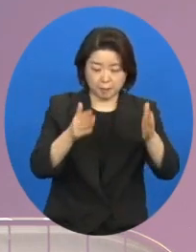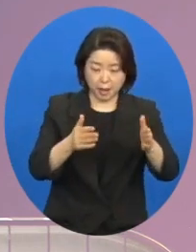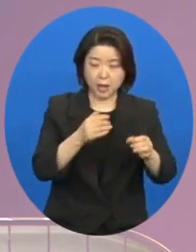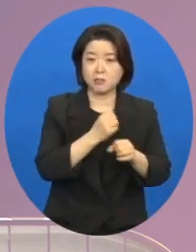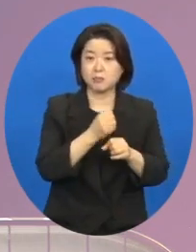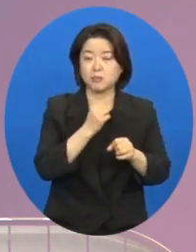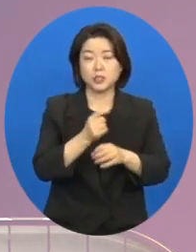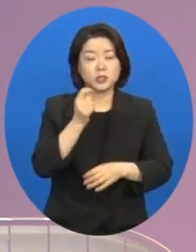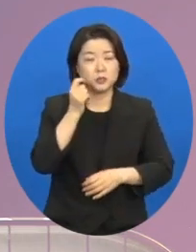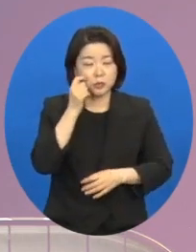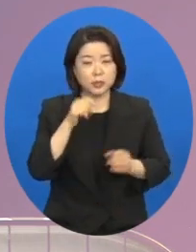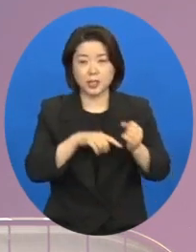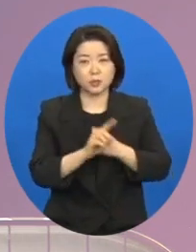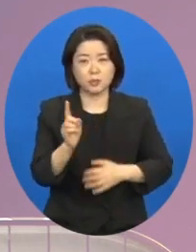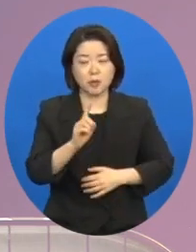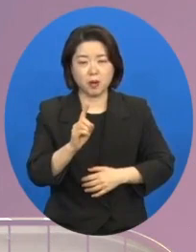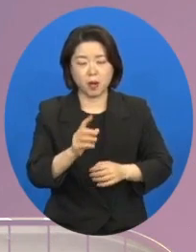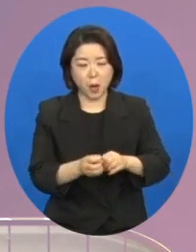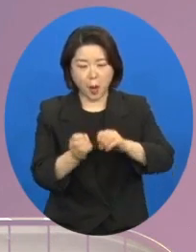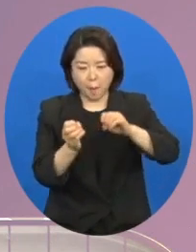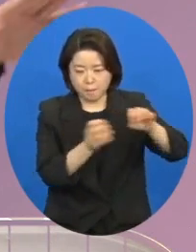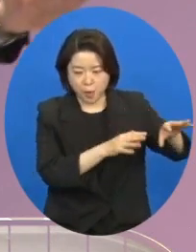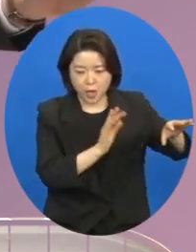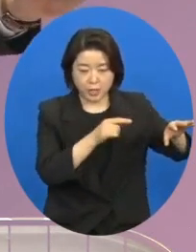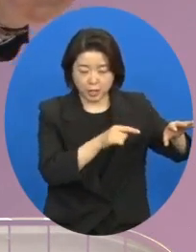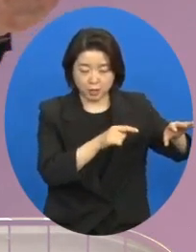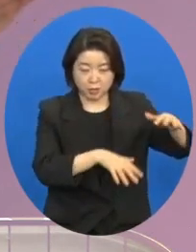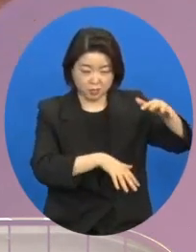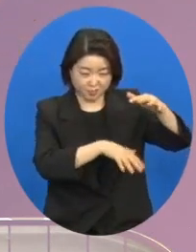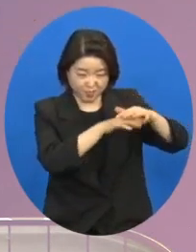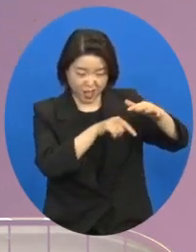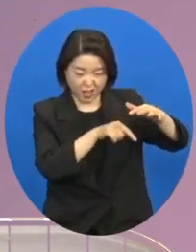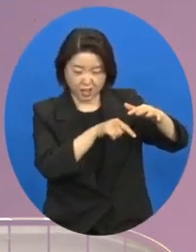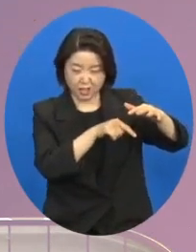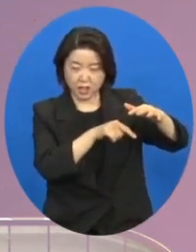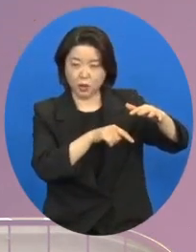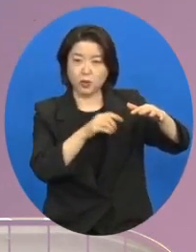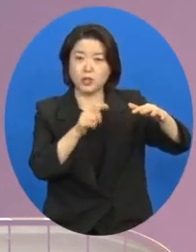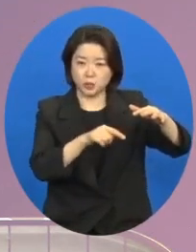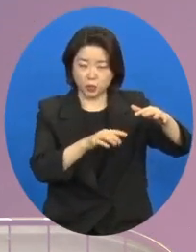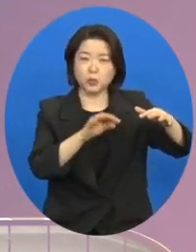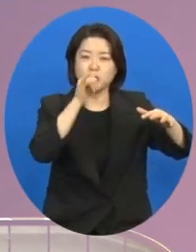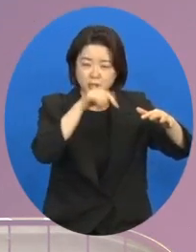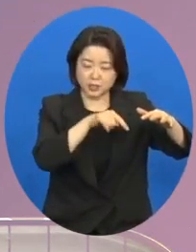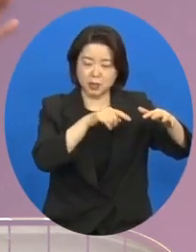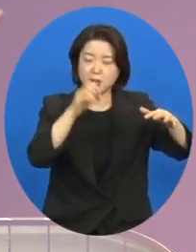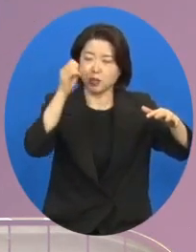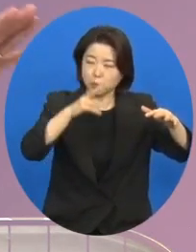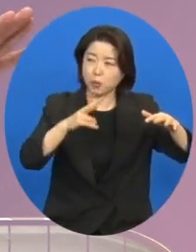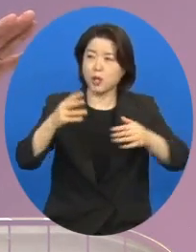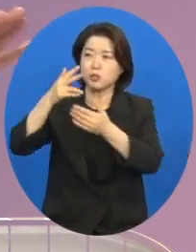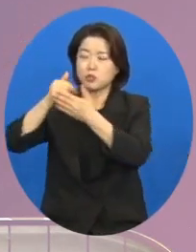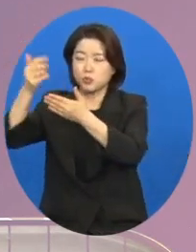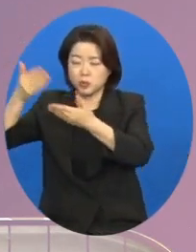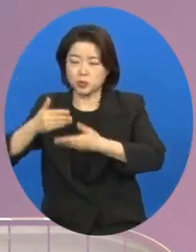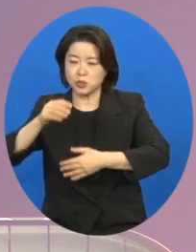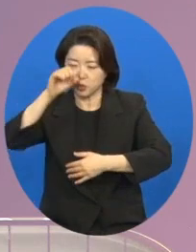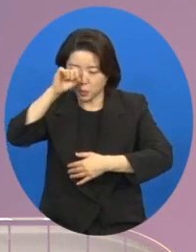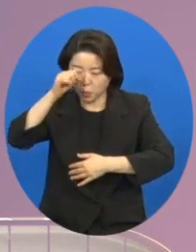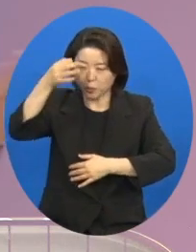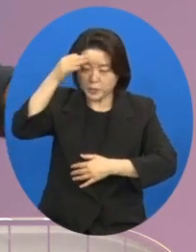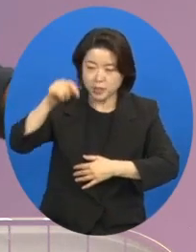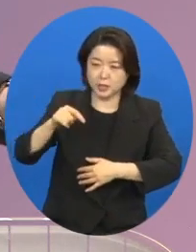이유는 우리가 버려야 할 것들을 버리지 못해서 그런 것도 있지만 주님이 주신 선한 것들을 너무나 사랑하여서 주님을 잊게 만들고